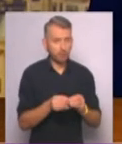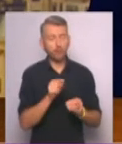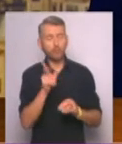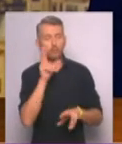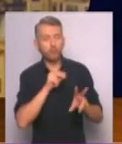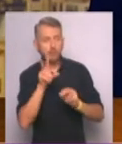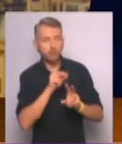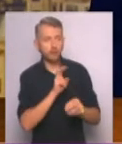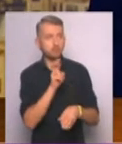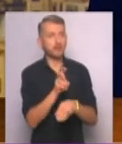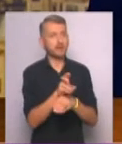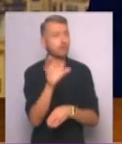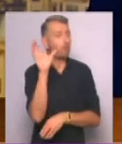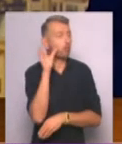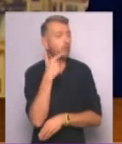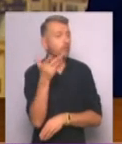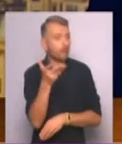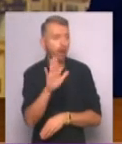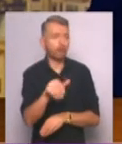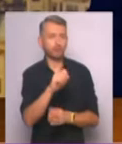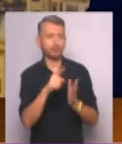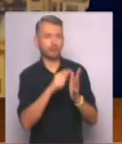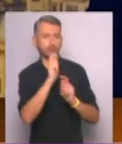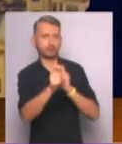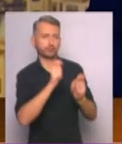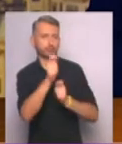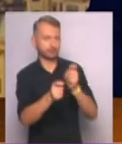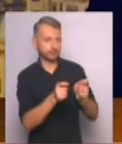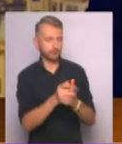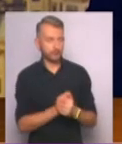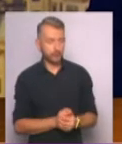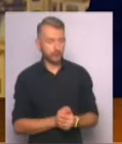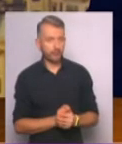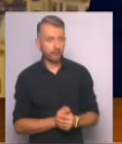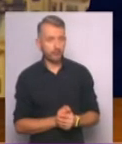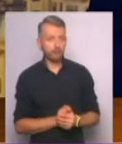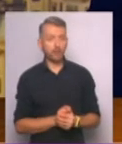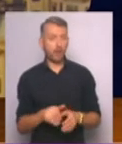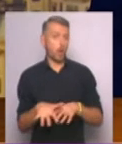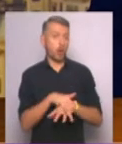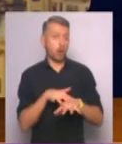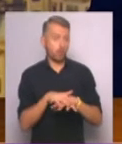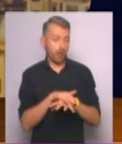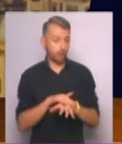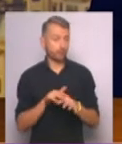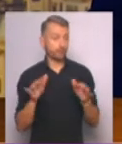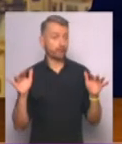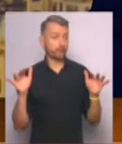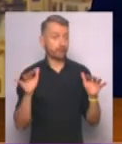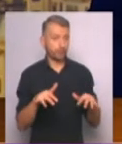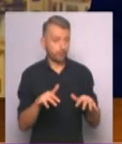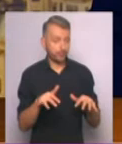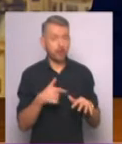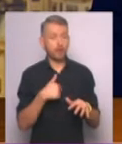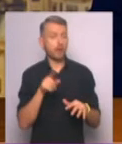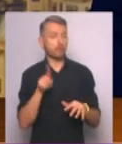сподівалися прийти на звіт і задати голові питання. Громадськість прийшла, Я також